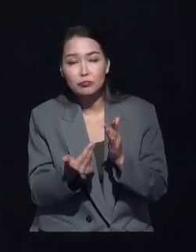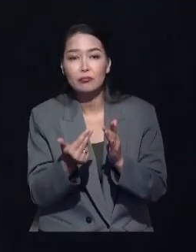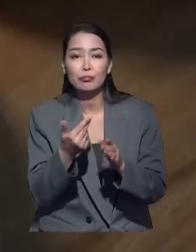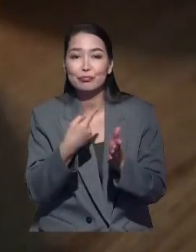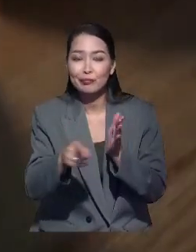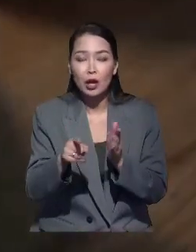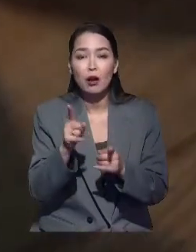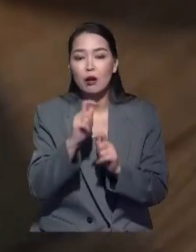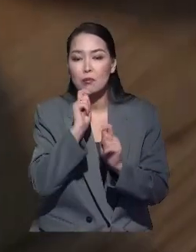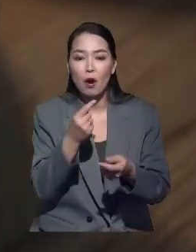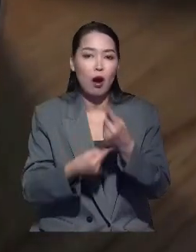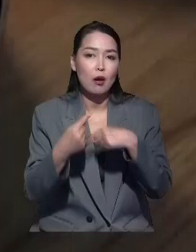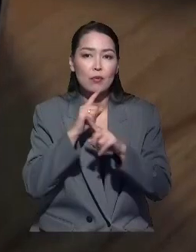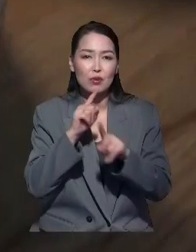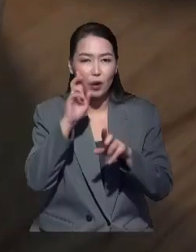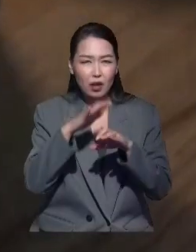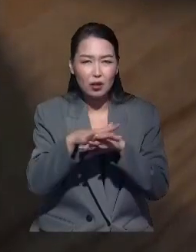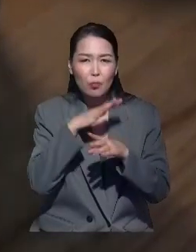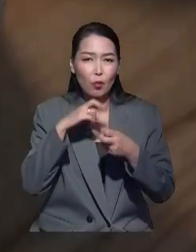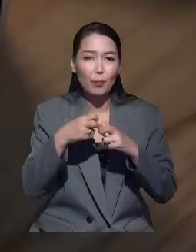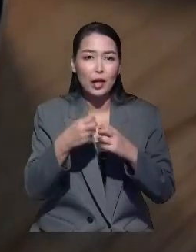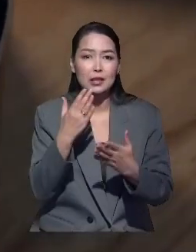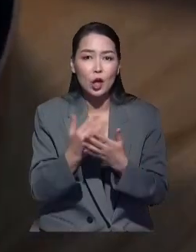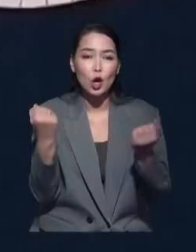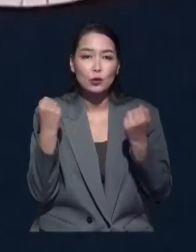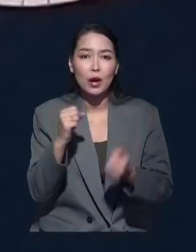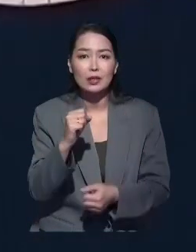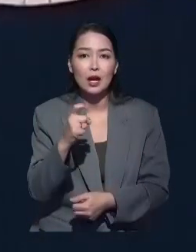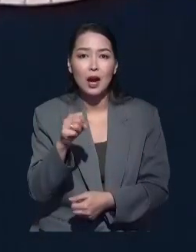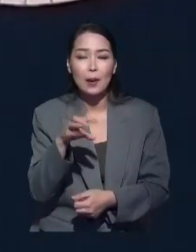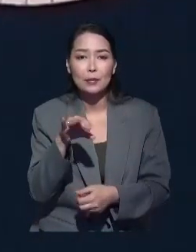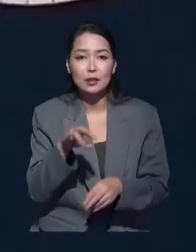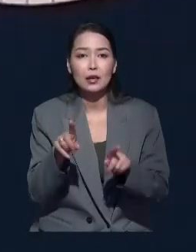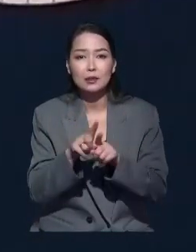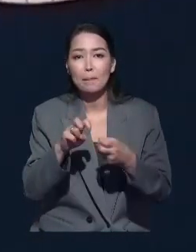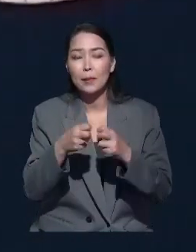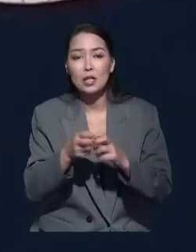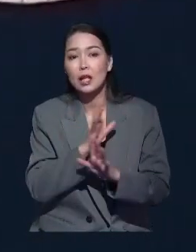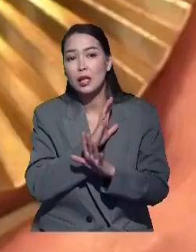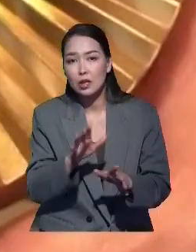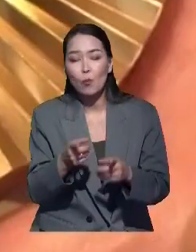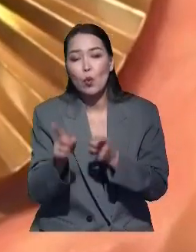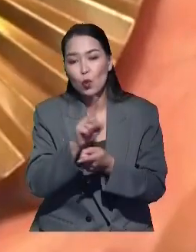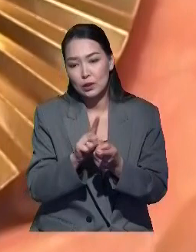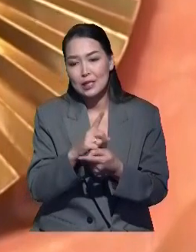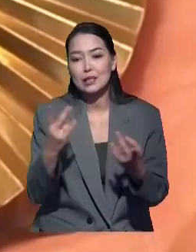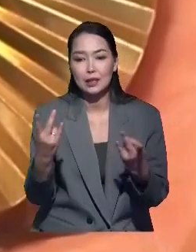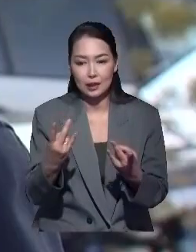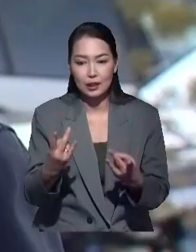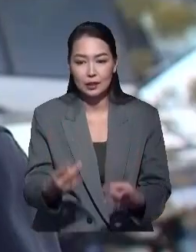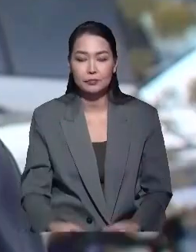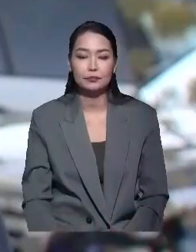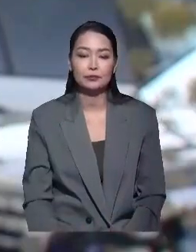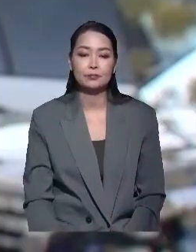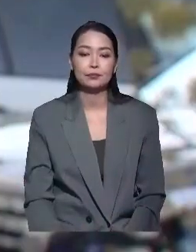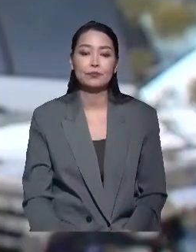де талай рет көрдік. Спорт сарапшысы Асқар Хамиден осындай олқылықтар болмас үшін өзгерістер керек.